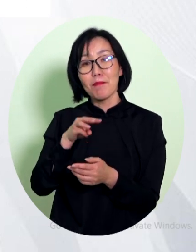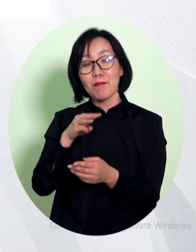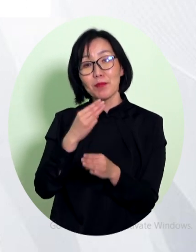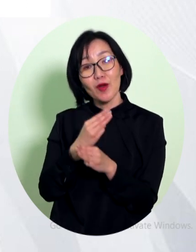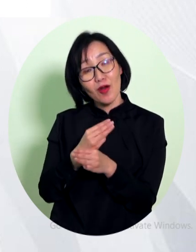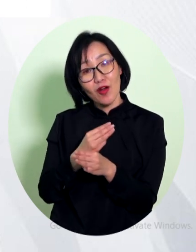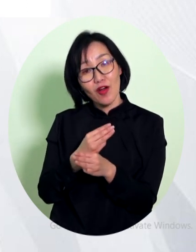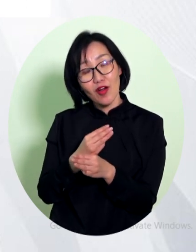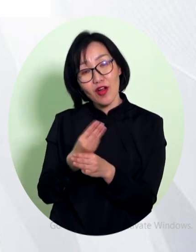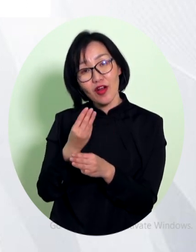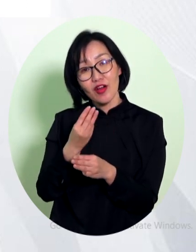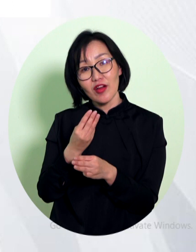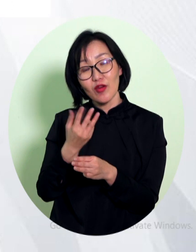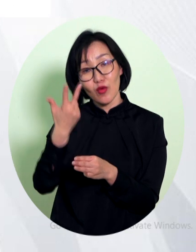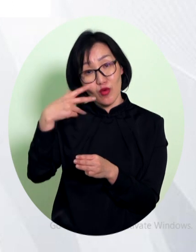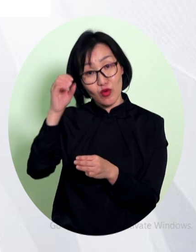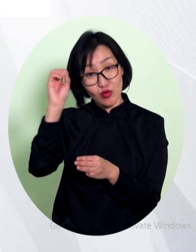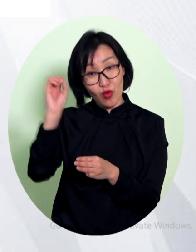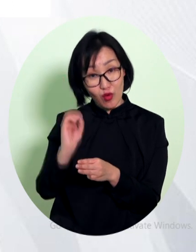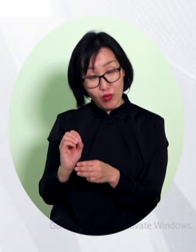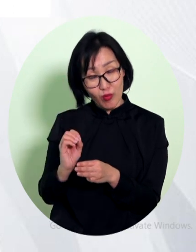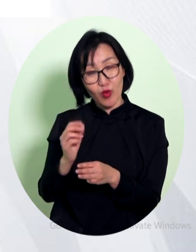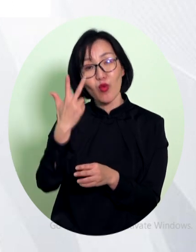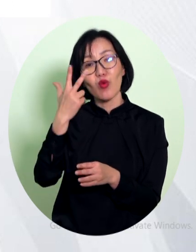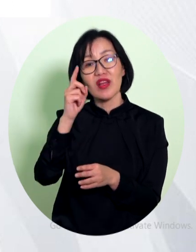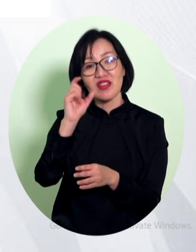байсан? 30% буюу 3 хэсэг.